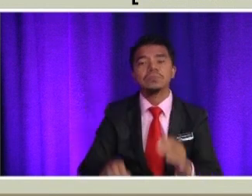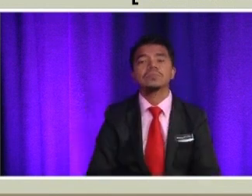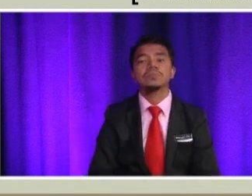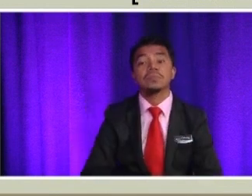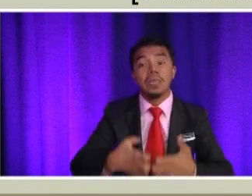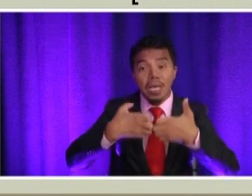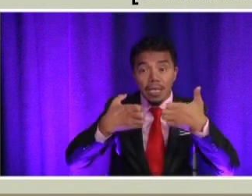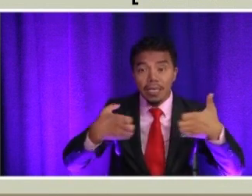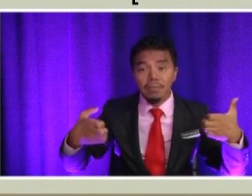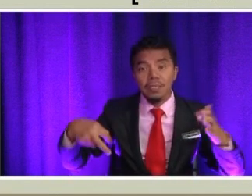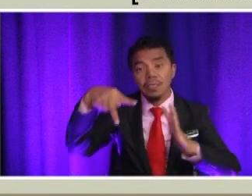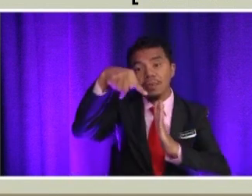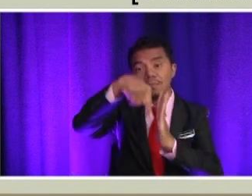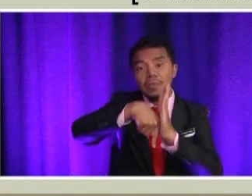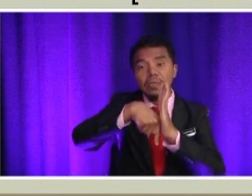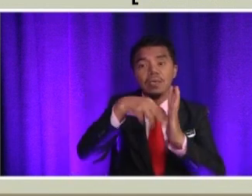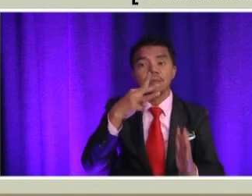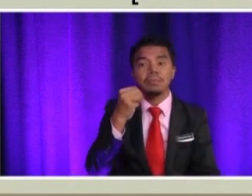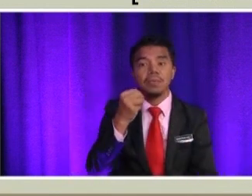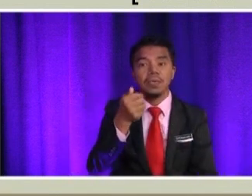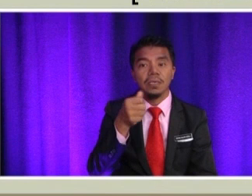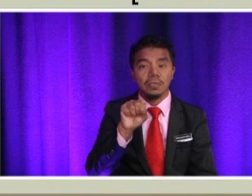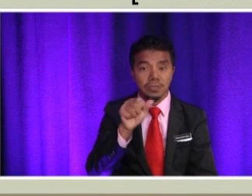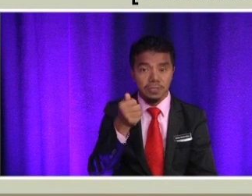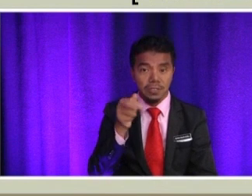pemasaran. Okey, boleh siapa-siapa